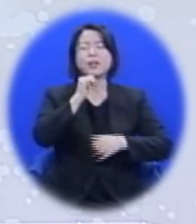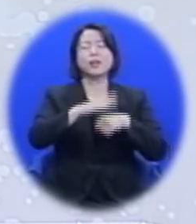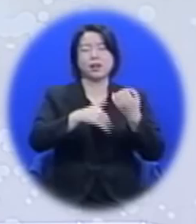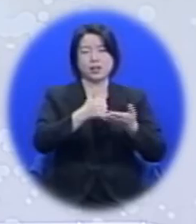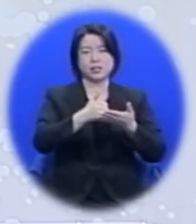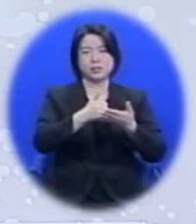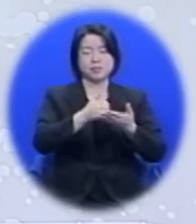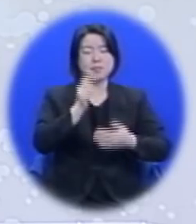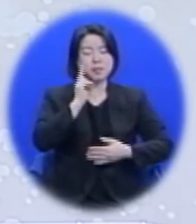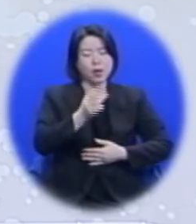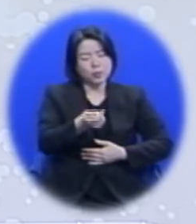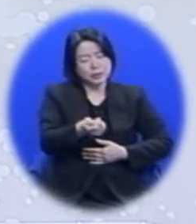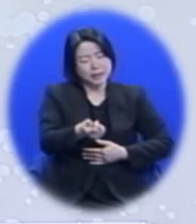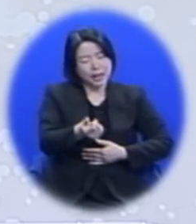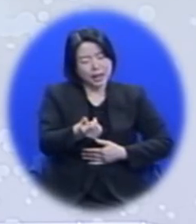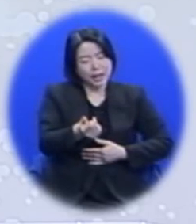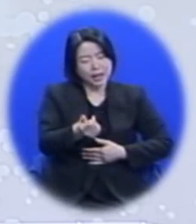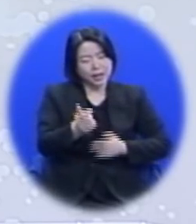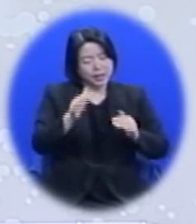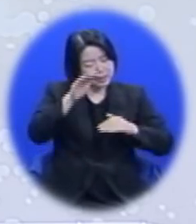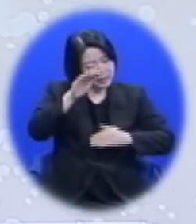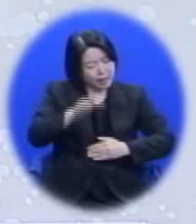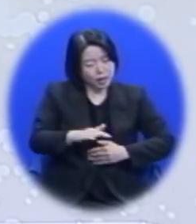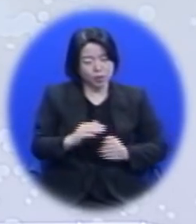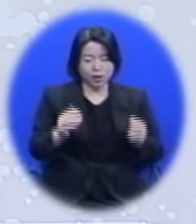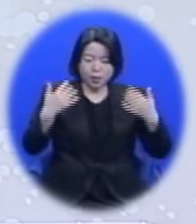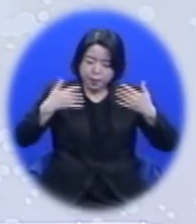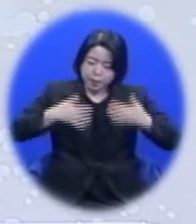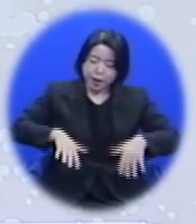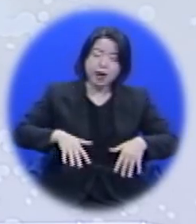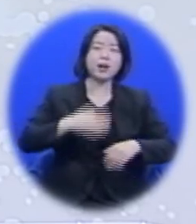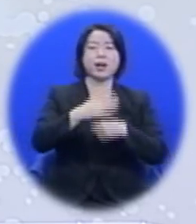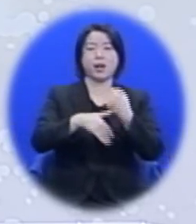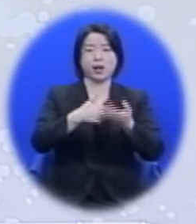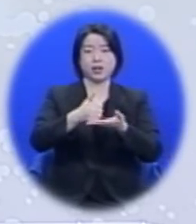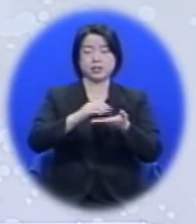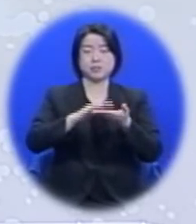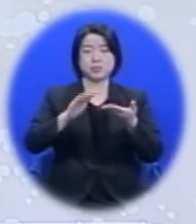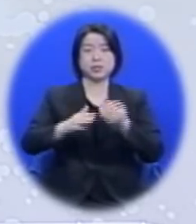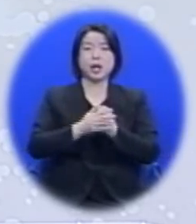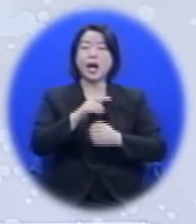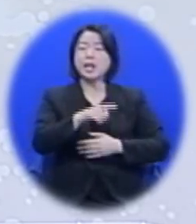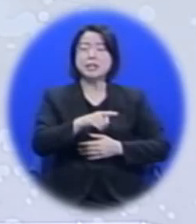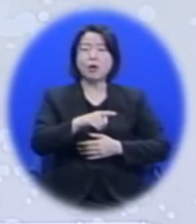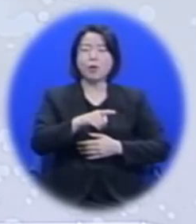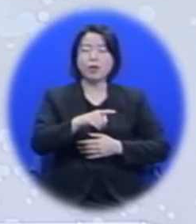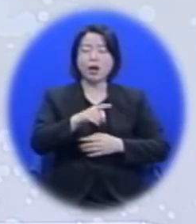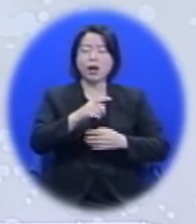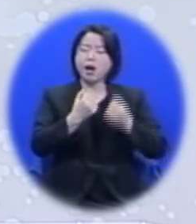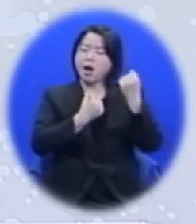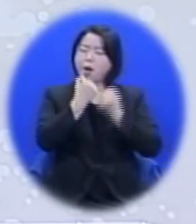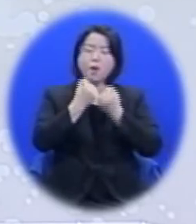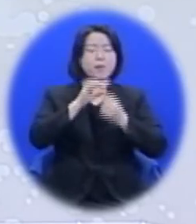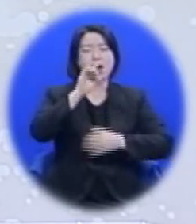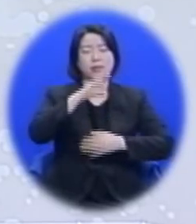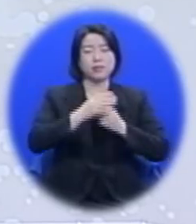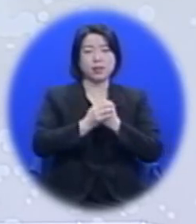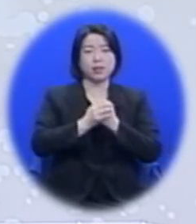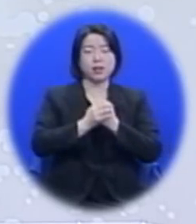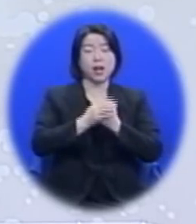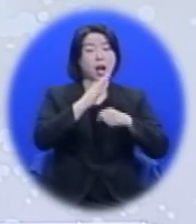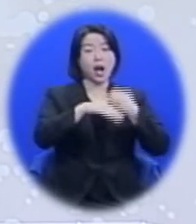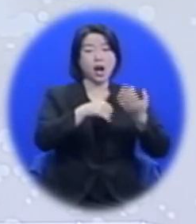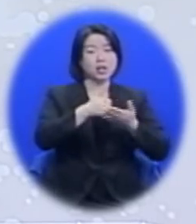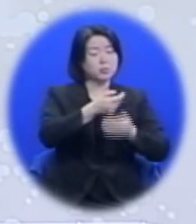아주 작아지신 하나님, 연약한 하나님입니다. 이건 사실 말이 안 됩니다. 하나님과